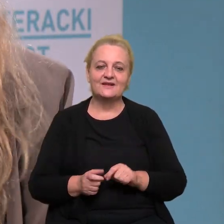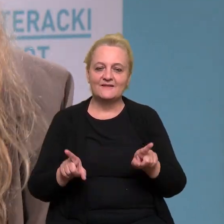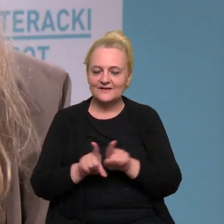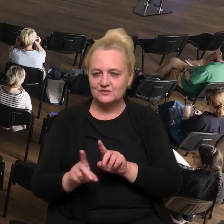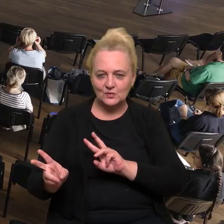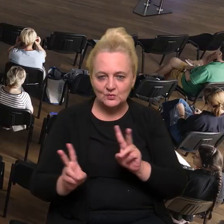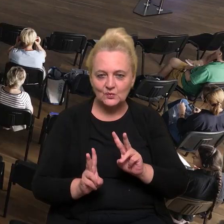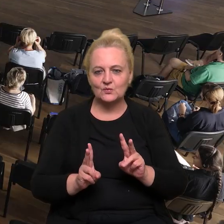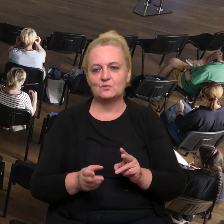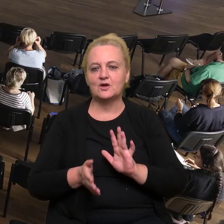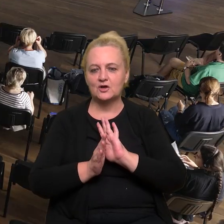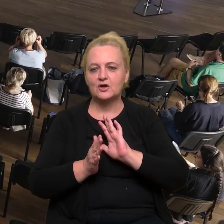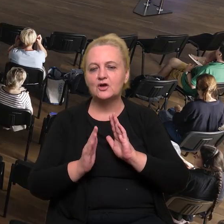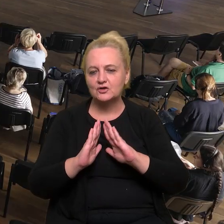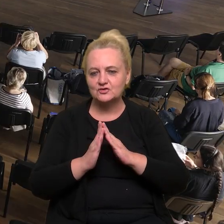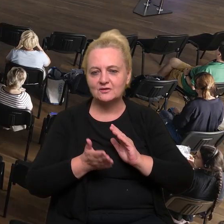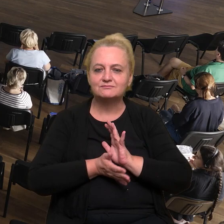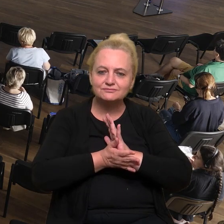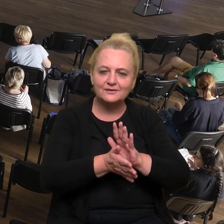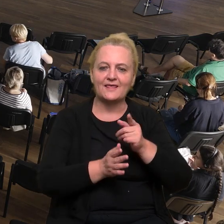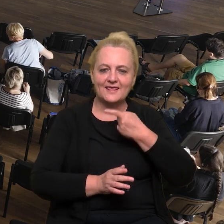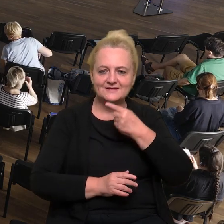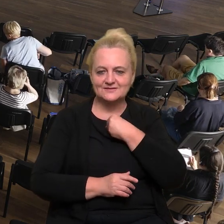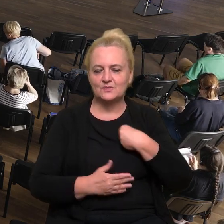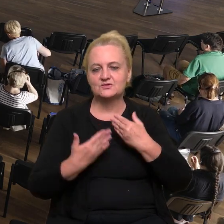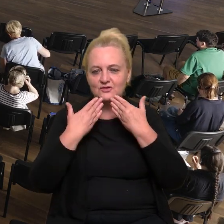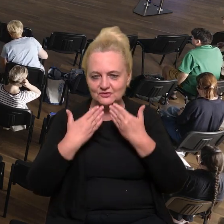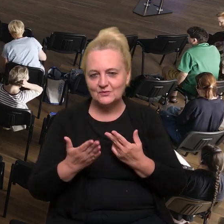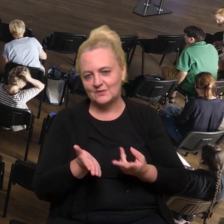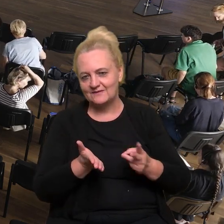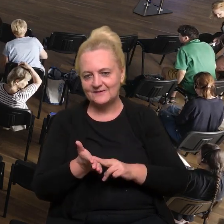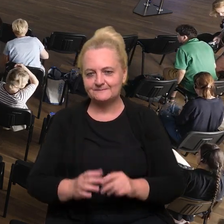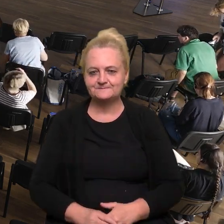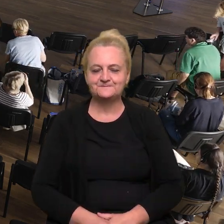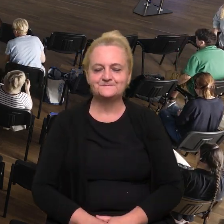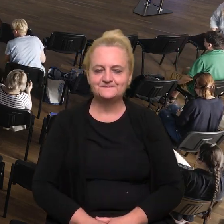tłumaczenie, za wydanie książki po polsku. Dziękuję raz jeszcze.